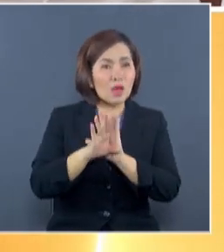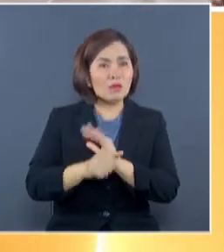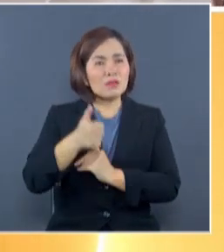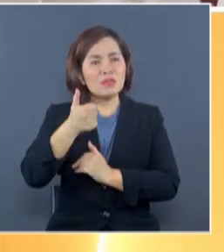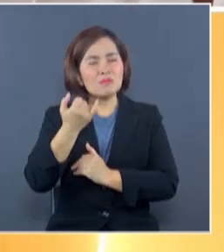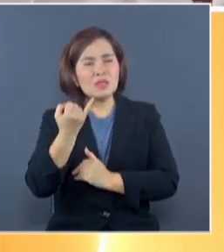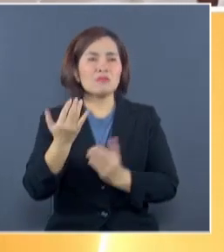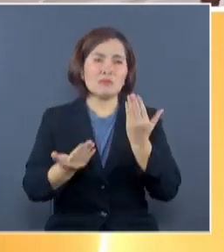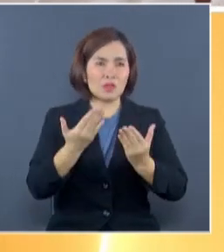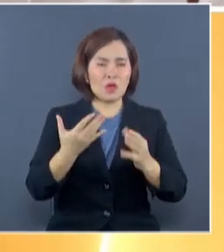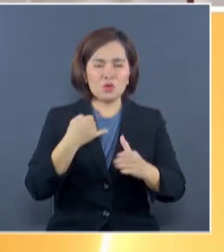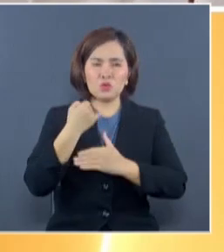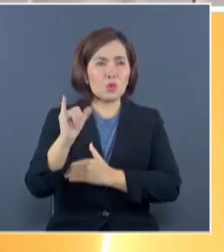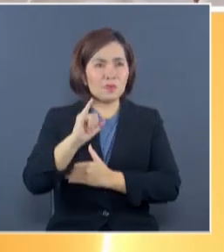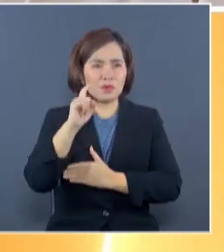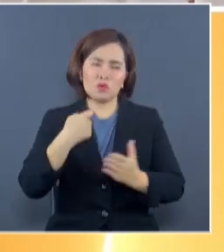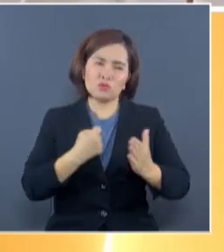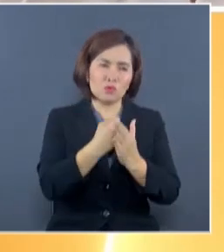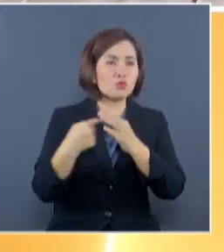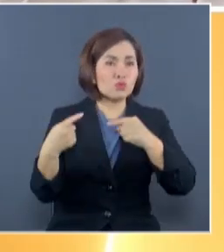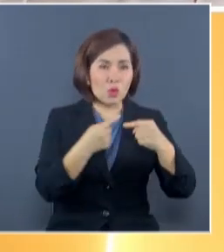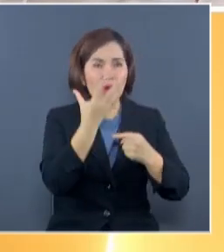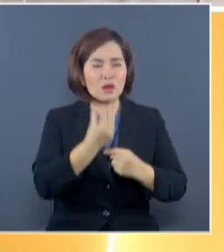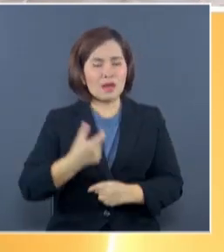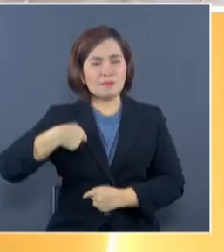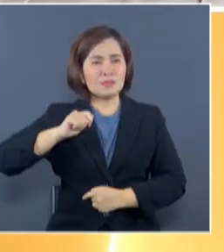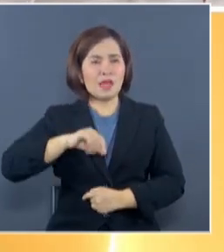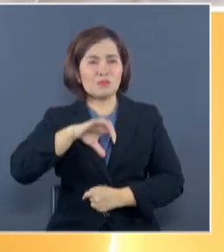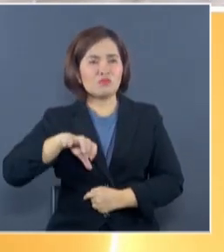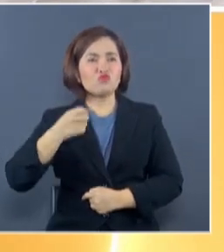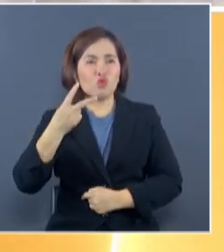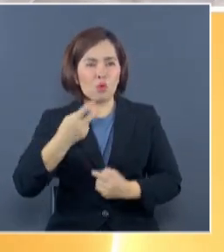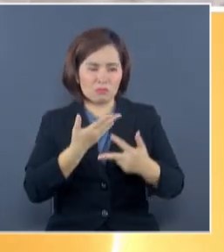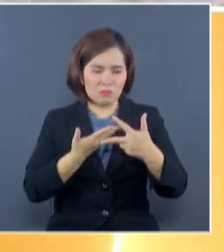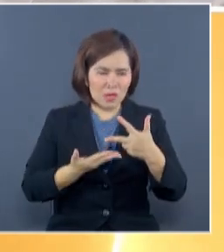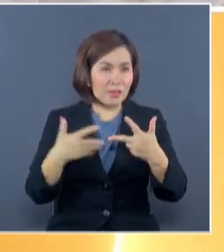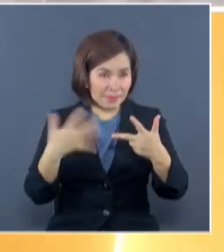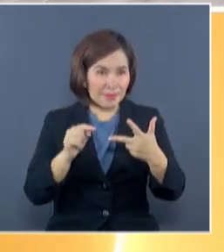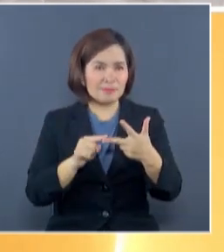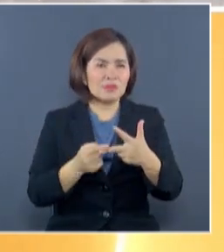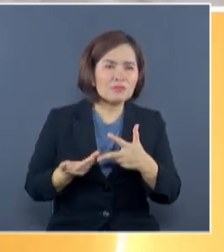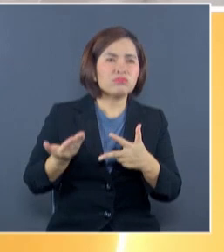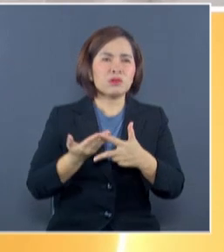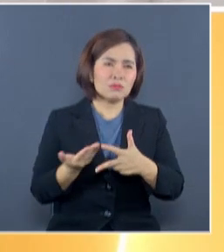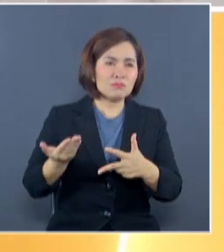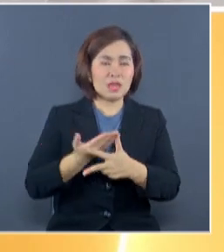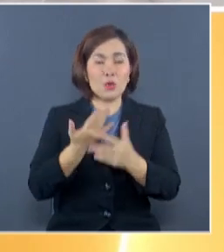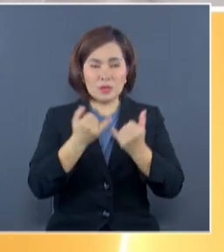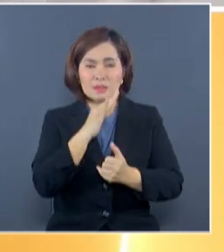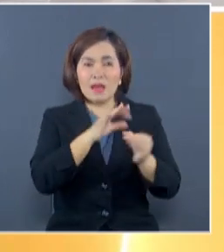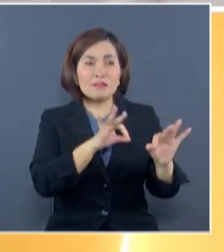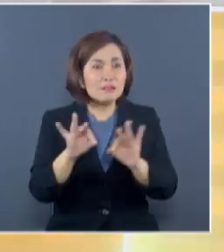บคดีไม่ได้จบแค่นี้ก็ยังต้องต่อสู้กันอีก2ศาลคดีนี้อีกยาวแน่นอนครับคุณผู้ชมครับแต่วันนี้ถ้าไม่มีการ